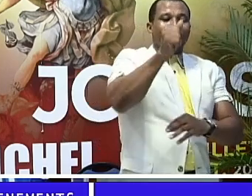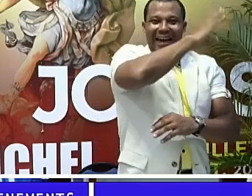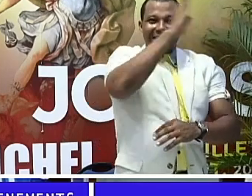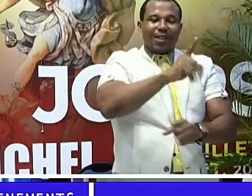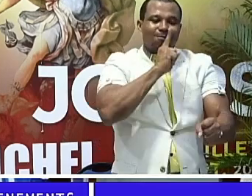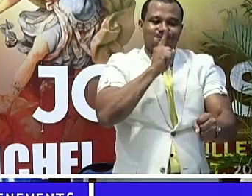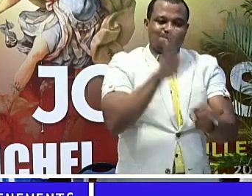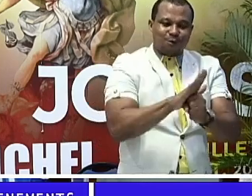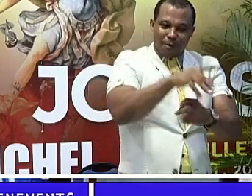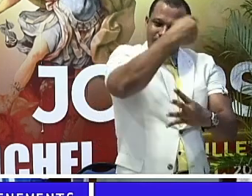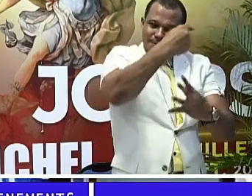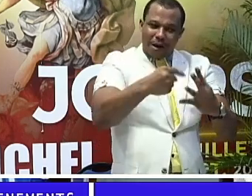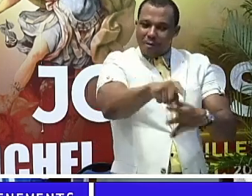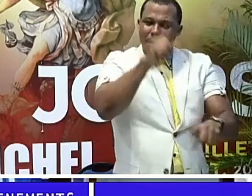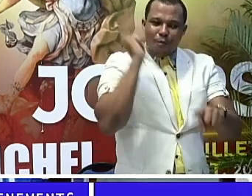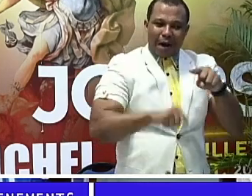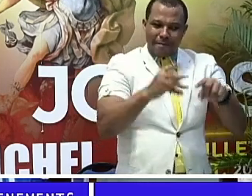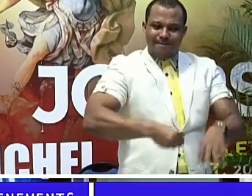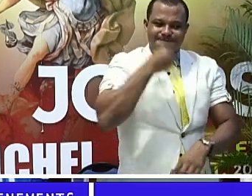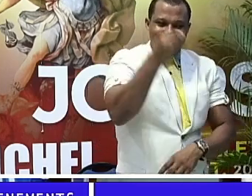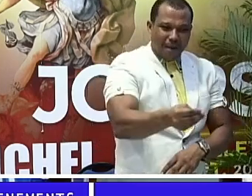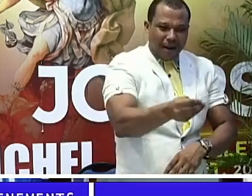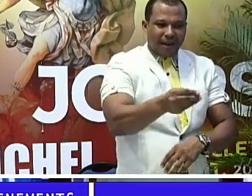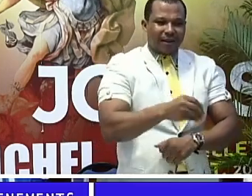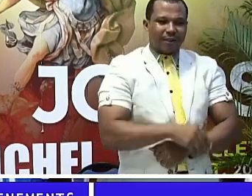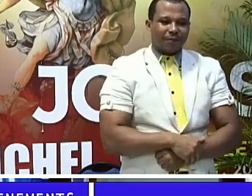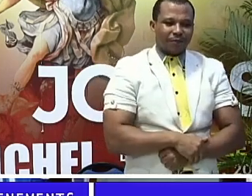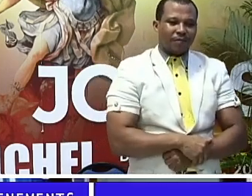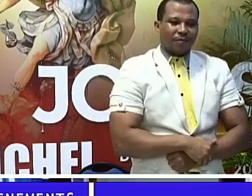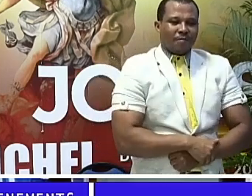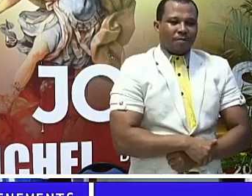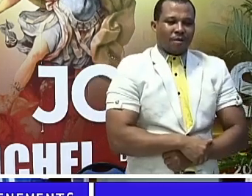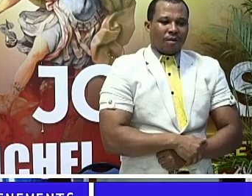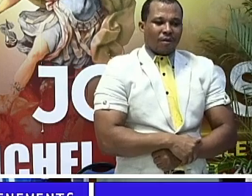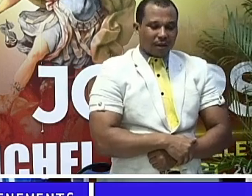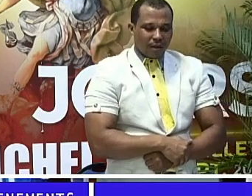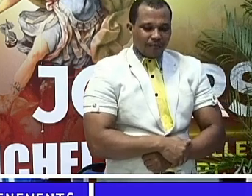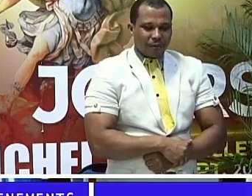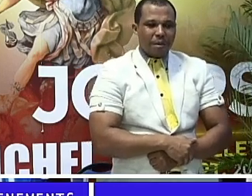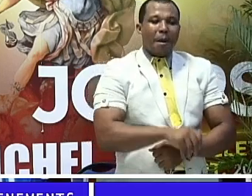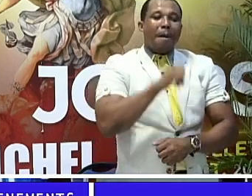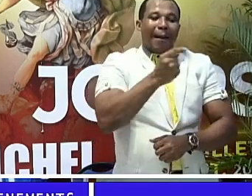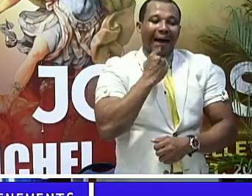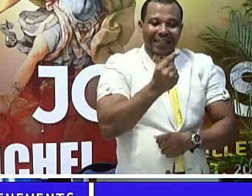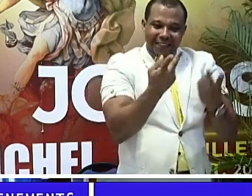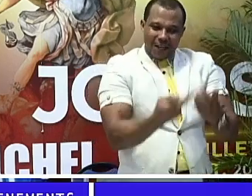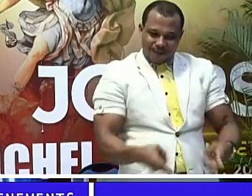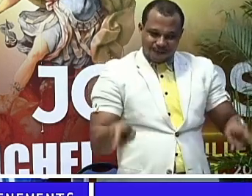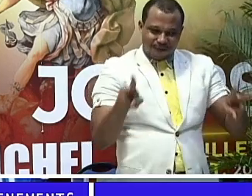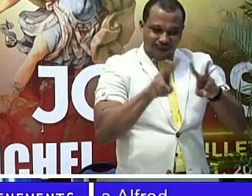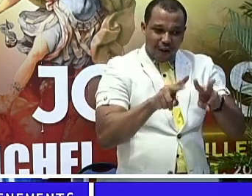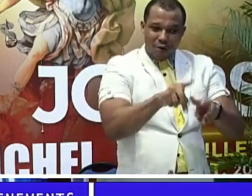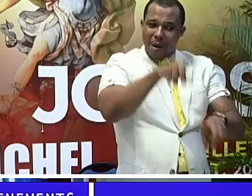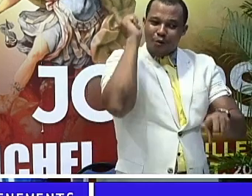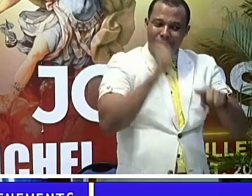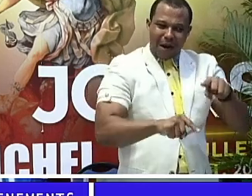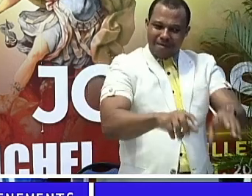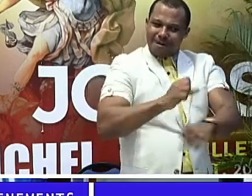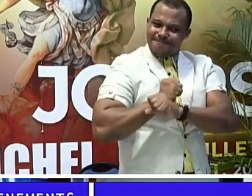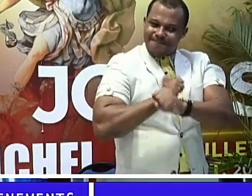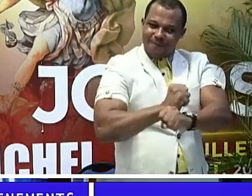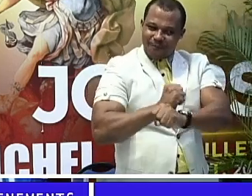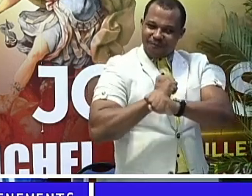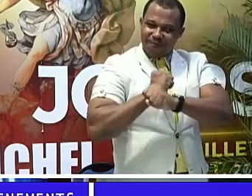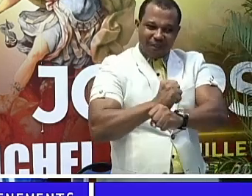bêtises. Pas dire des valeurs que vous pas défendre, y'a pas ces bêtises. Pas orienter mon nan direction que